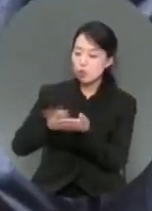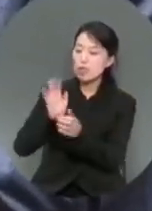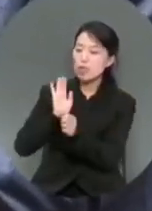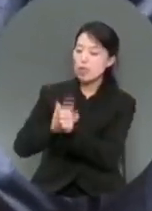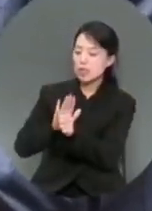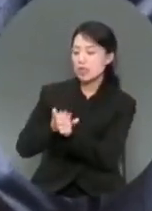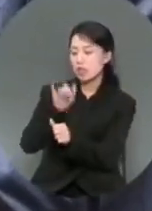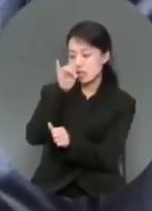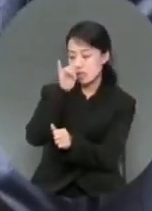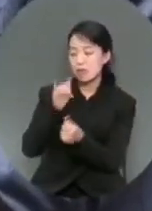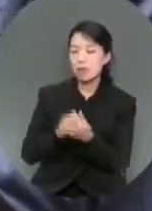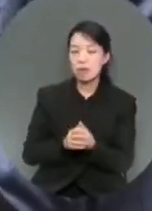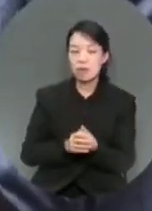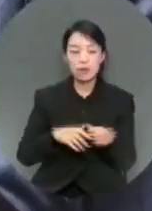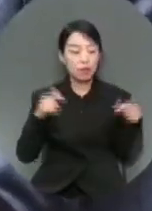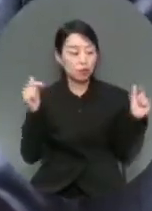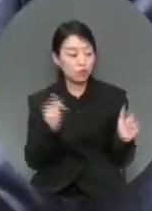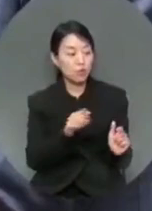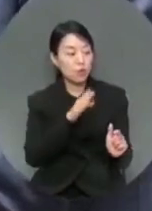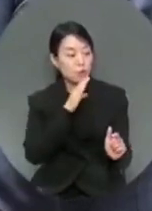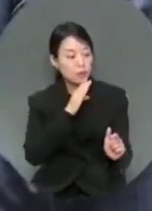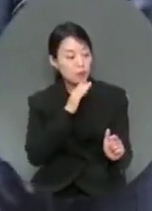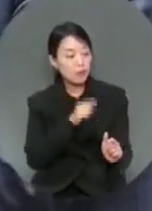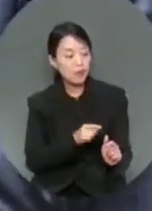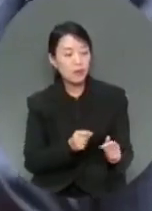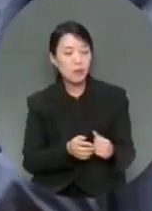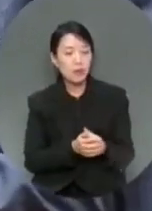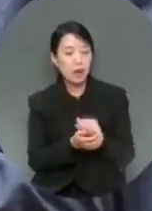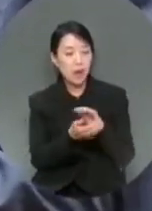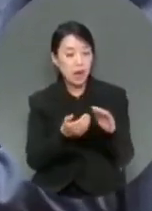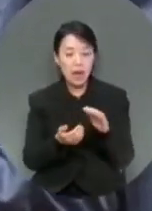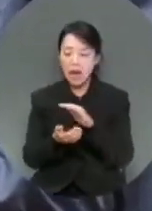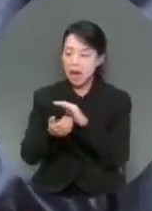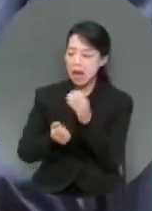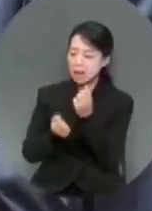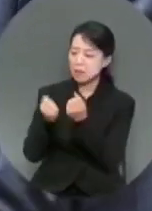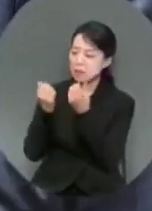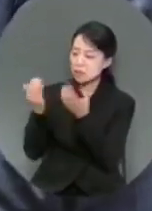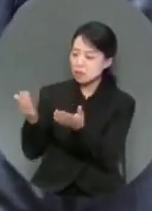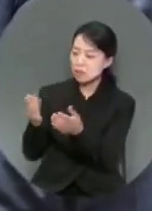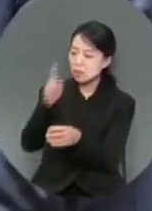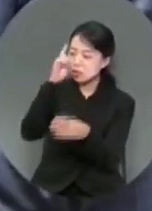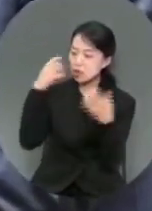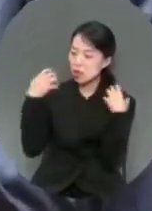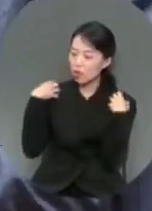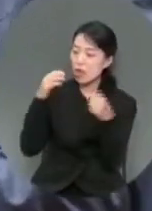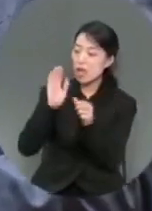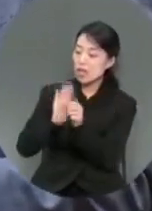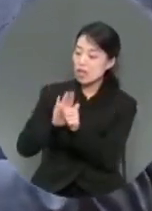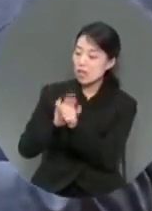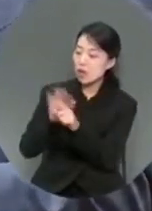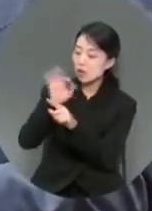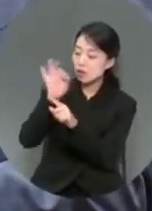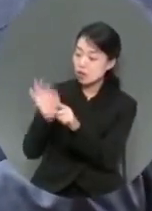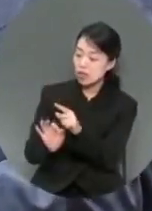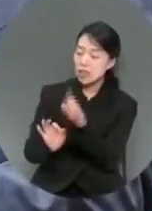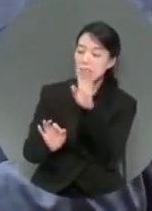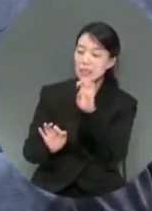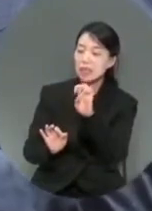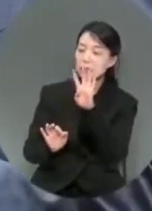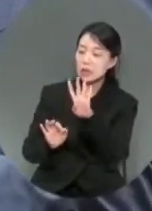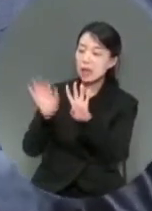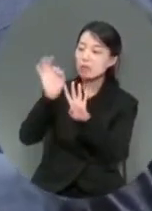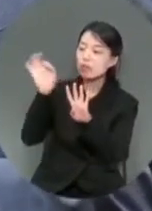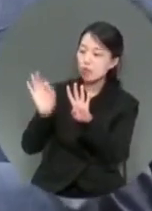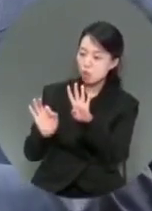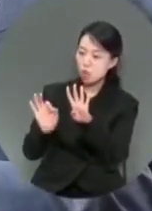건 사실이잖아요. 그렇지 않습니까? 아까 말씀드린 대로 정부의 기여율이 44%가 넘게 나타나고 있다